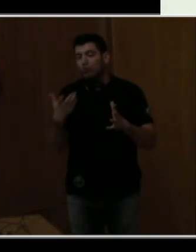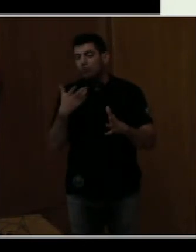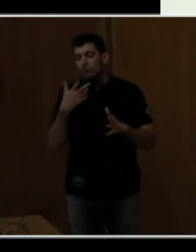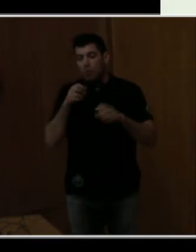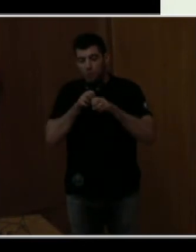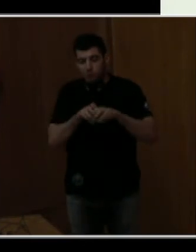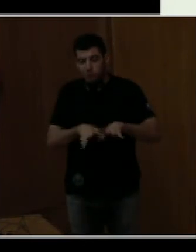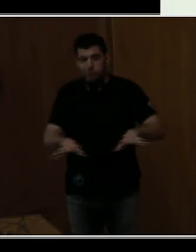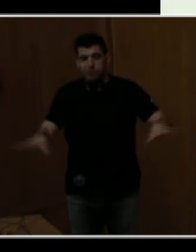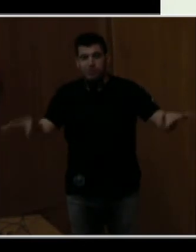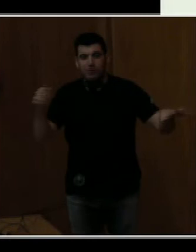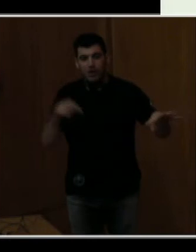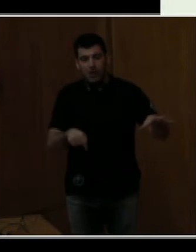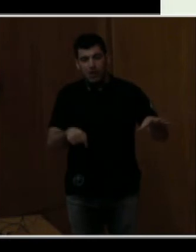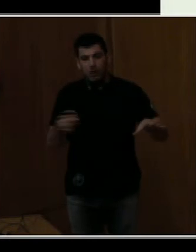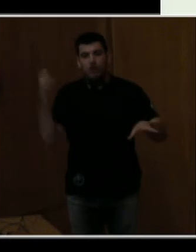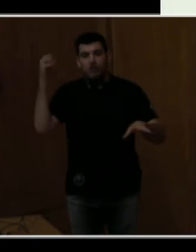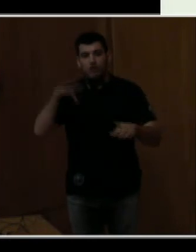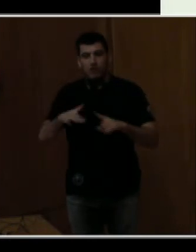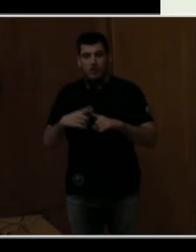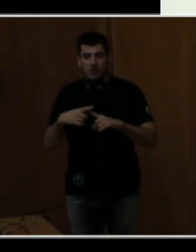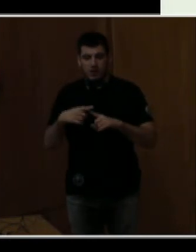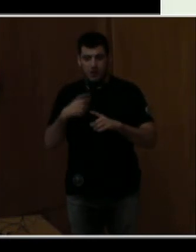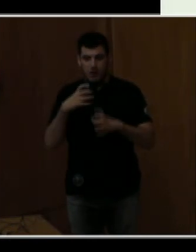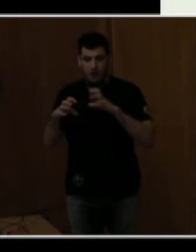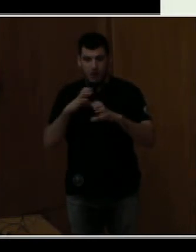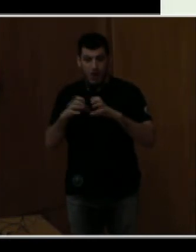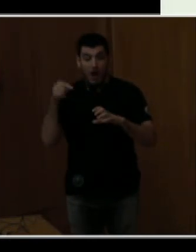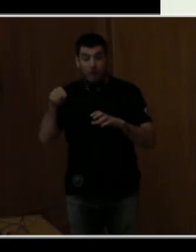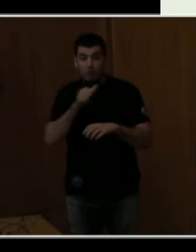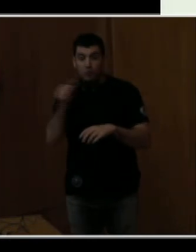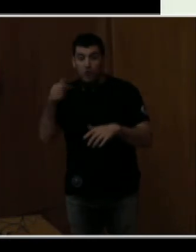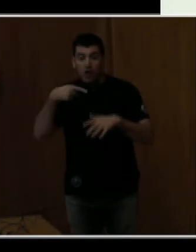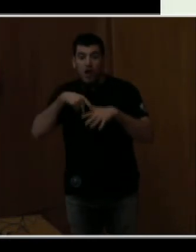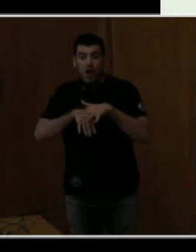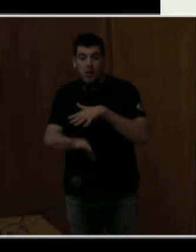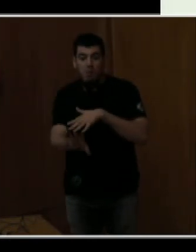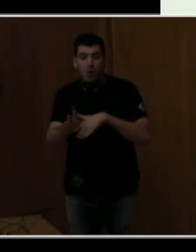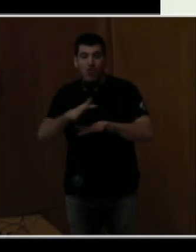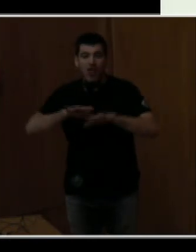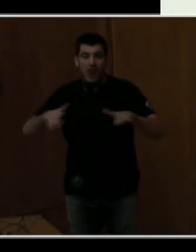επικοινωνιών στον κόσμο αυτή τη στιγμή. Αυτό είναι μόνο το υποθαλάσσιο. Οπότε μπορείτε να δείτε ότι